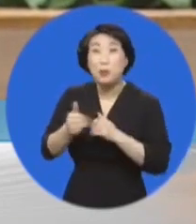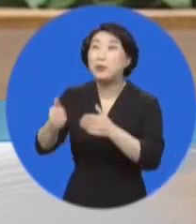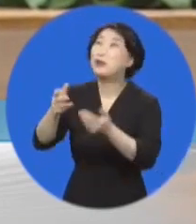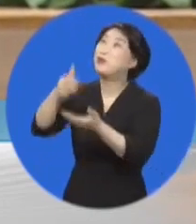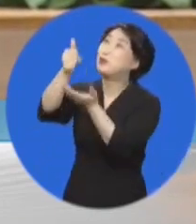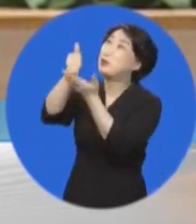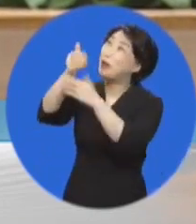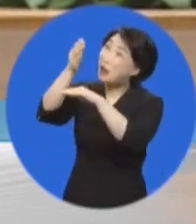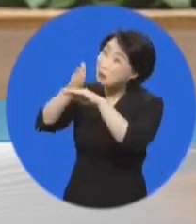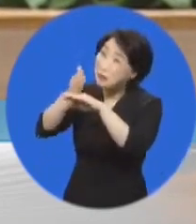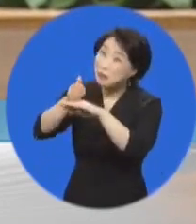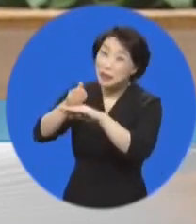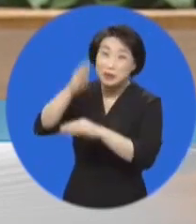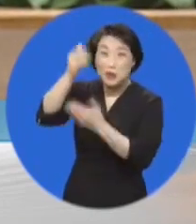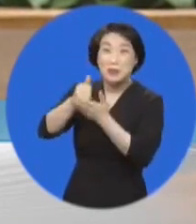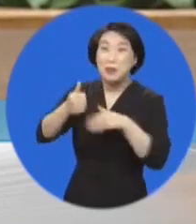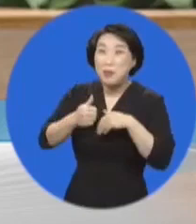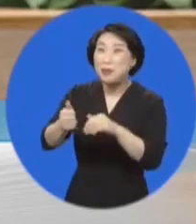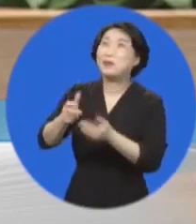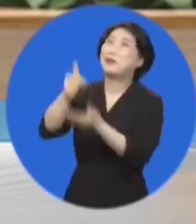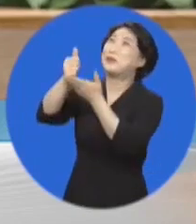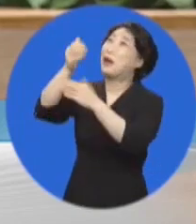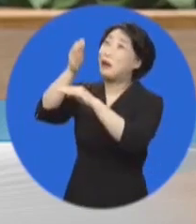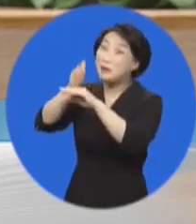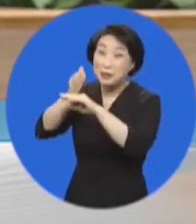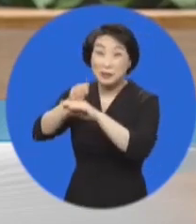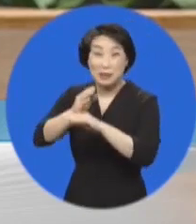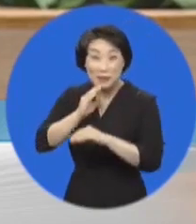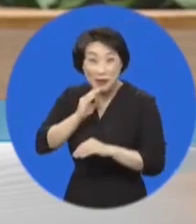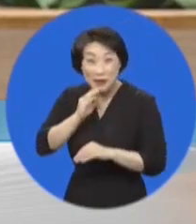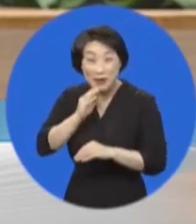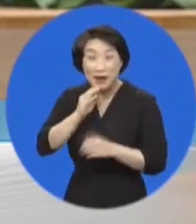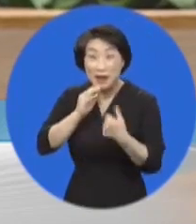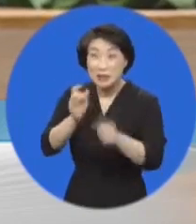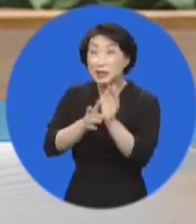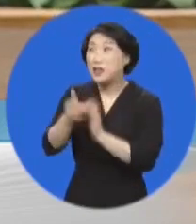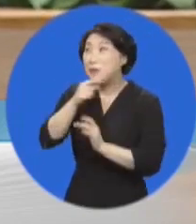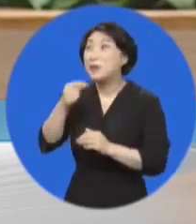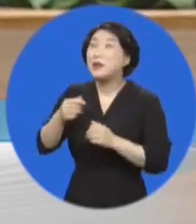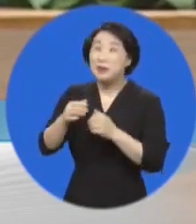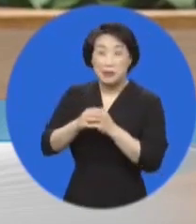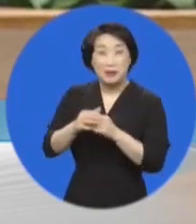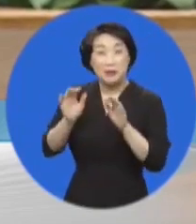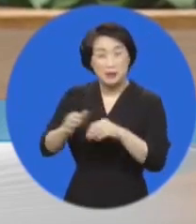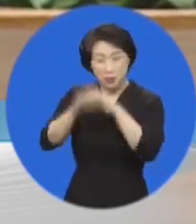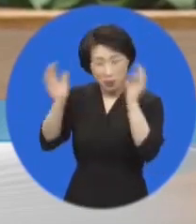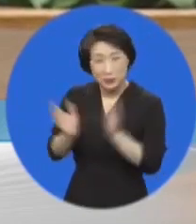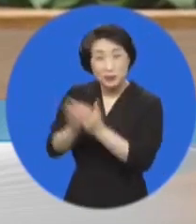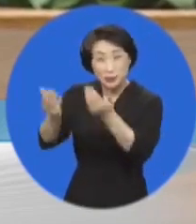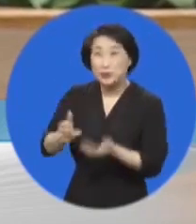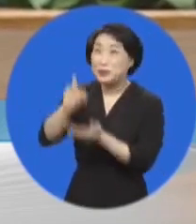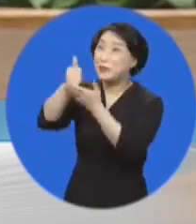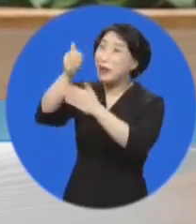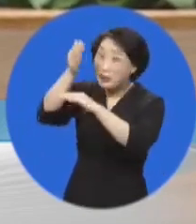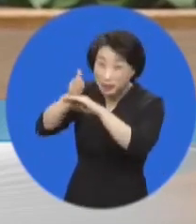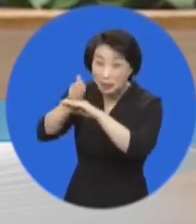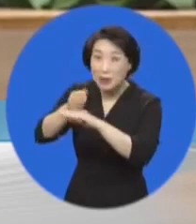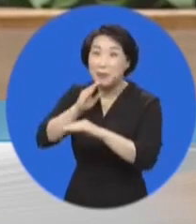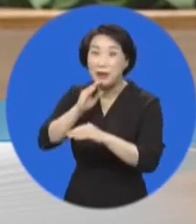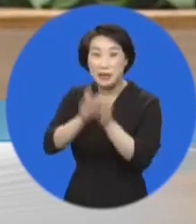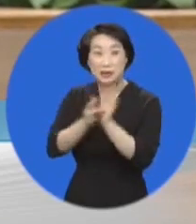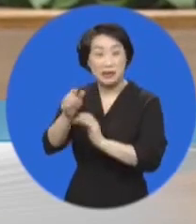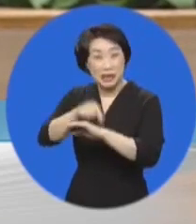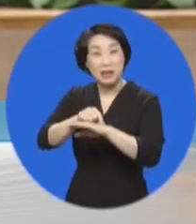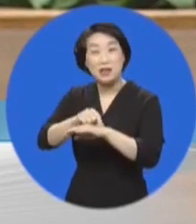주님이요, 성령도 주신 주님이요, 아들의 피도 쏟아주신 주님이요, 그의